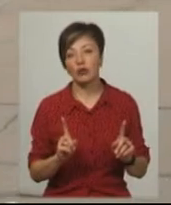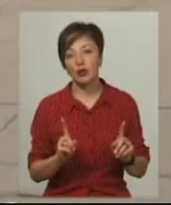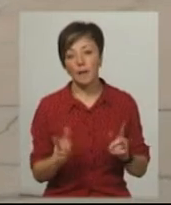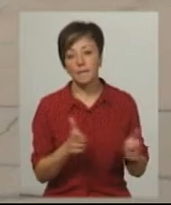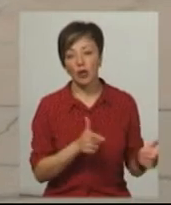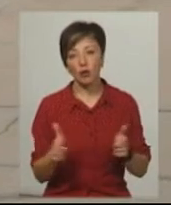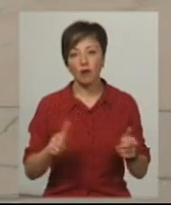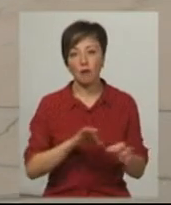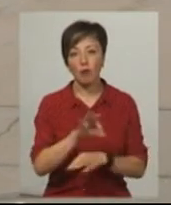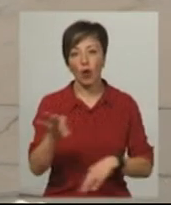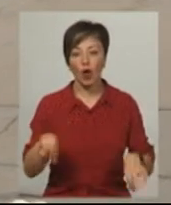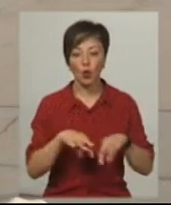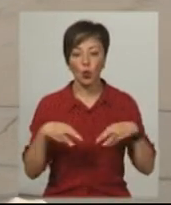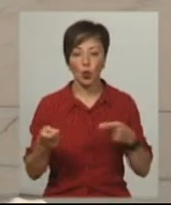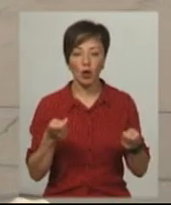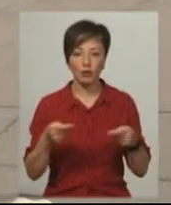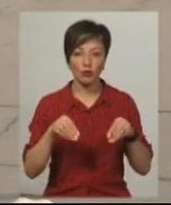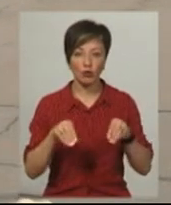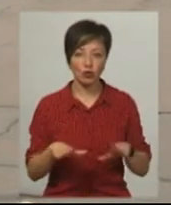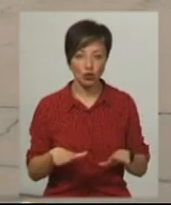підготовлено проєкт урядового рішення